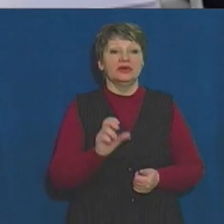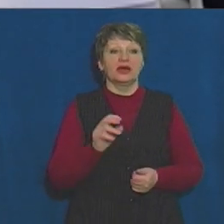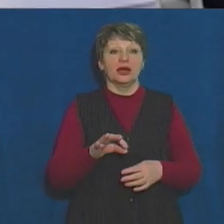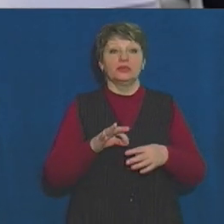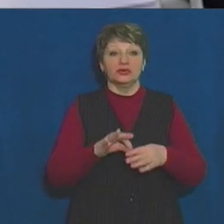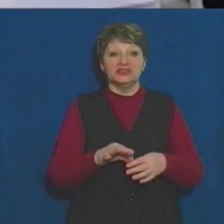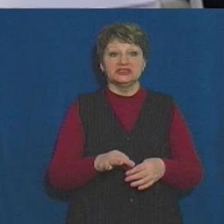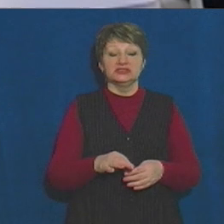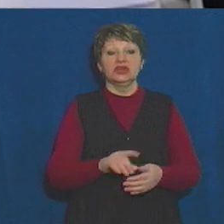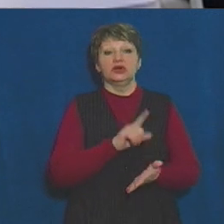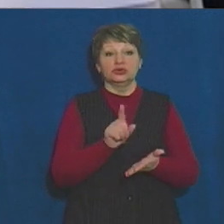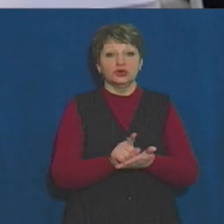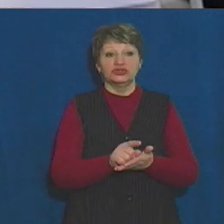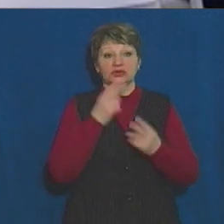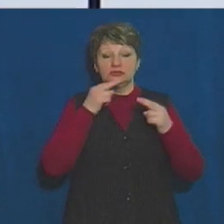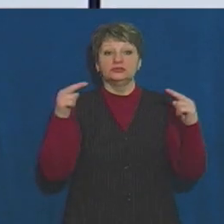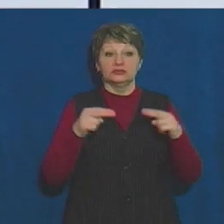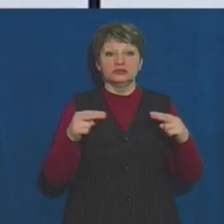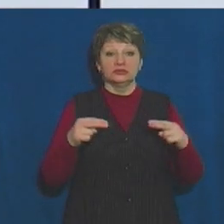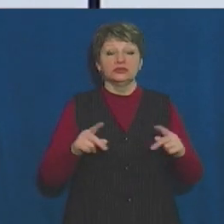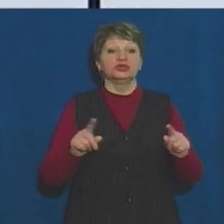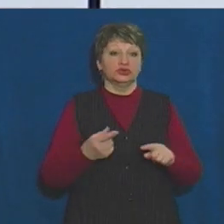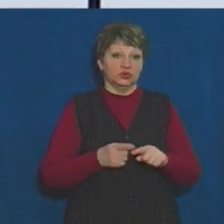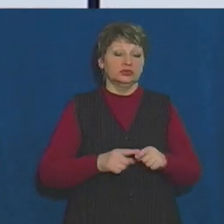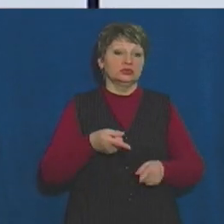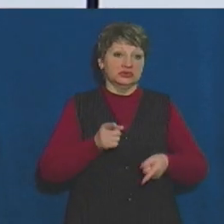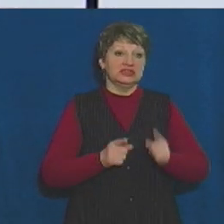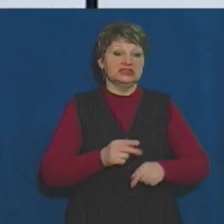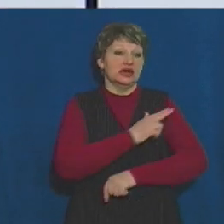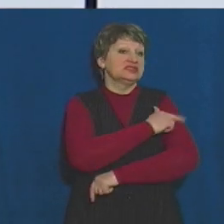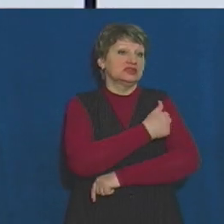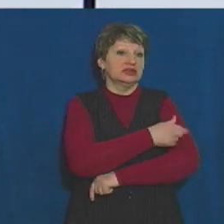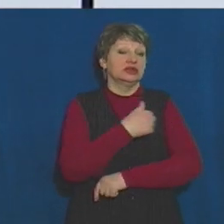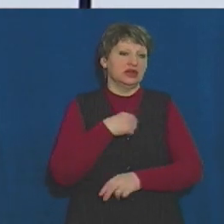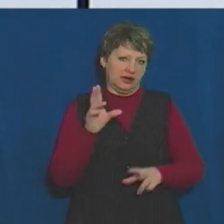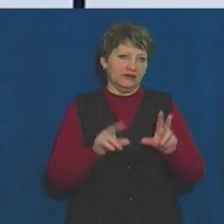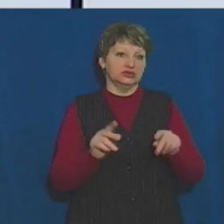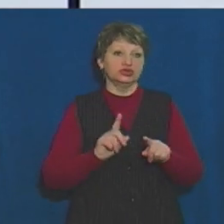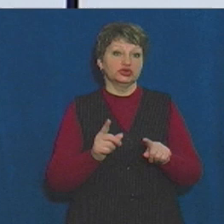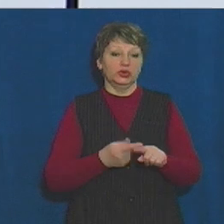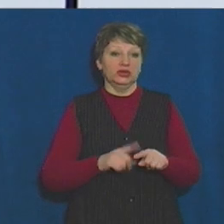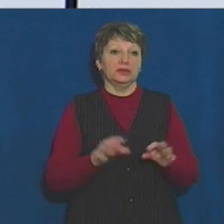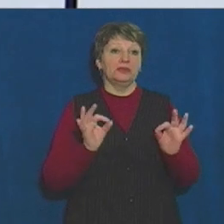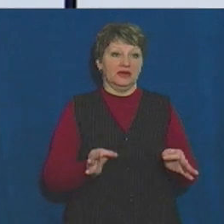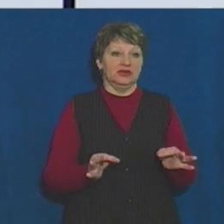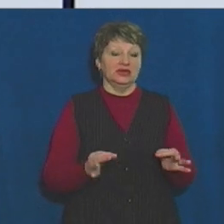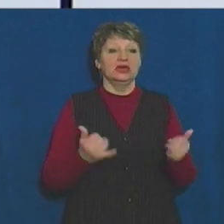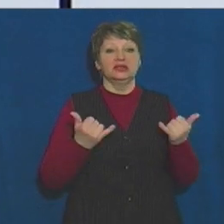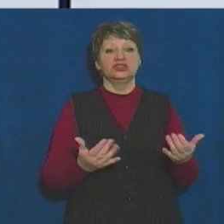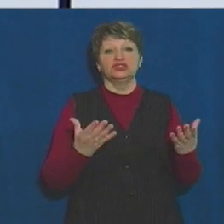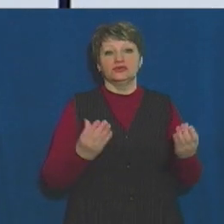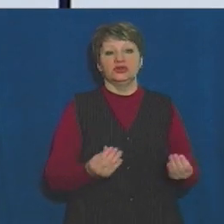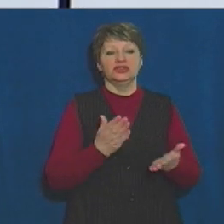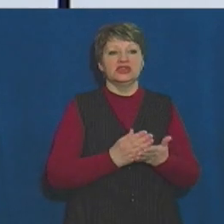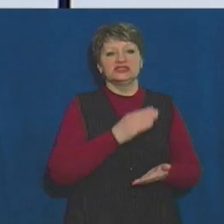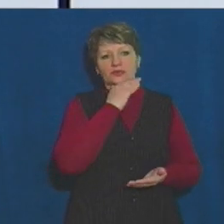всі пересвідчитися, що ця рубка дійсно санітарна. І я вважаю, що це правильно. Тому що на сьогоднішній день багато такої ідеї негативної